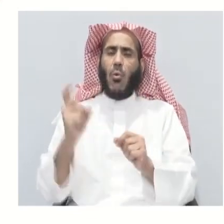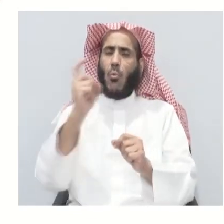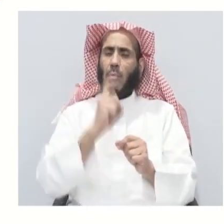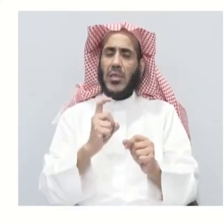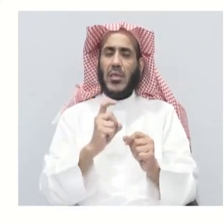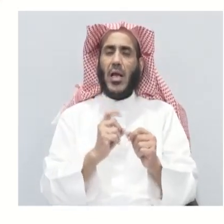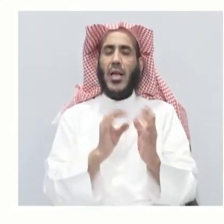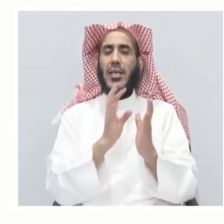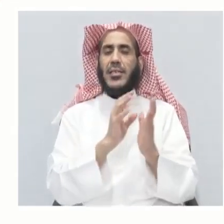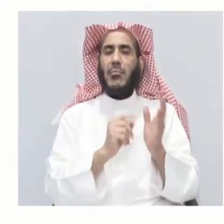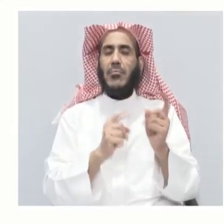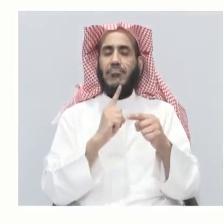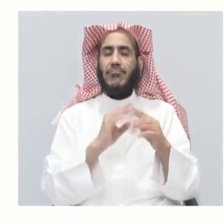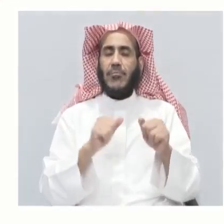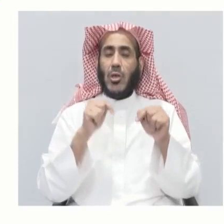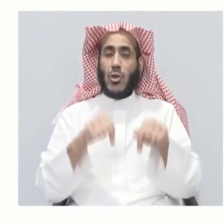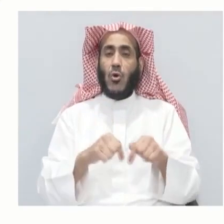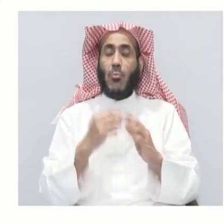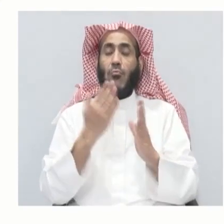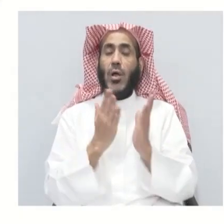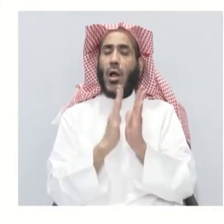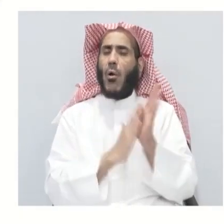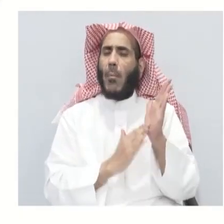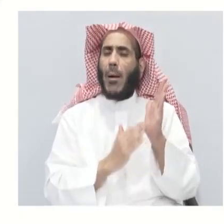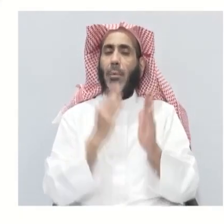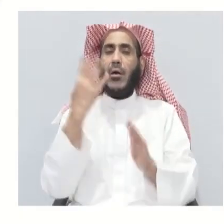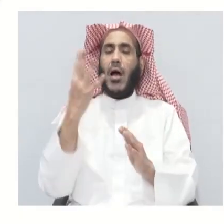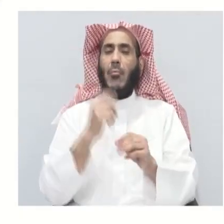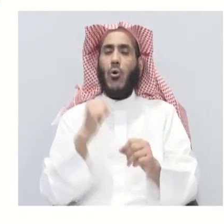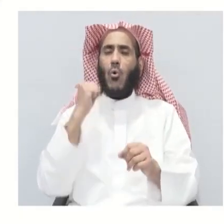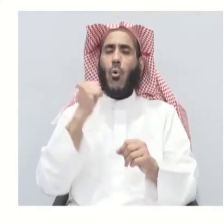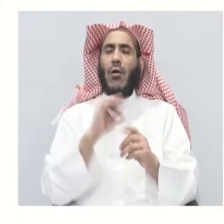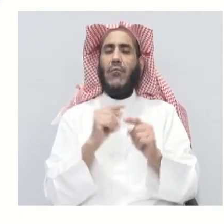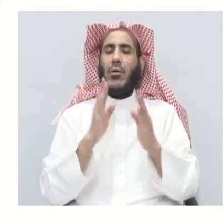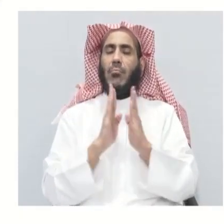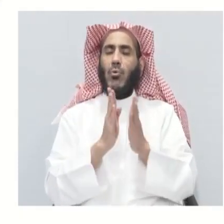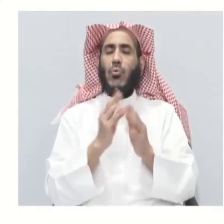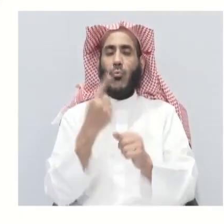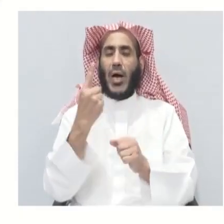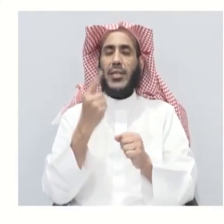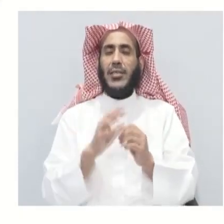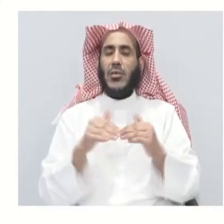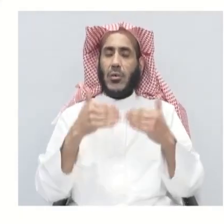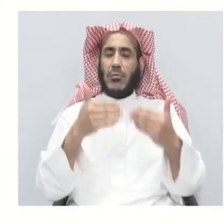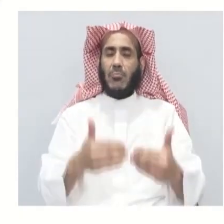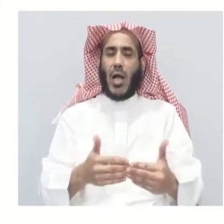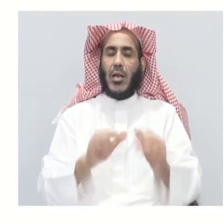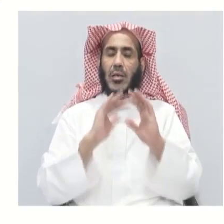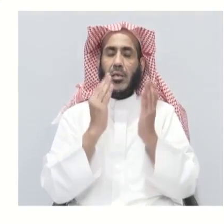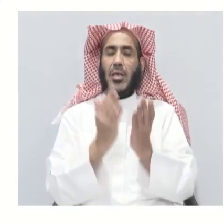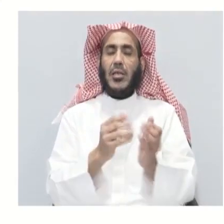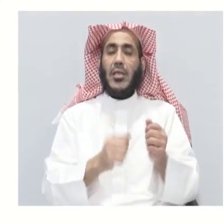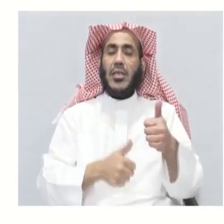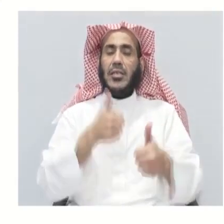حسابيه اذا نحن في الباب الرابع الا وهو القوى في بعد واحد سنقوم باكمال وتغطيه حل الاختبار